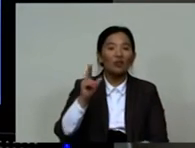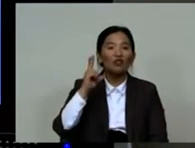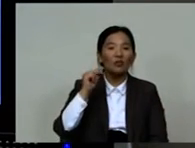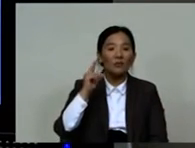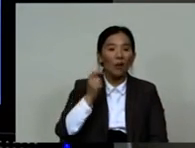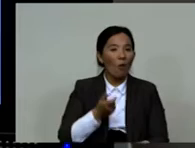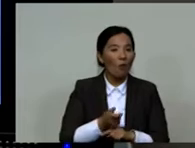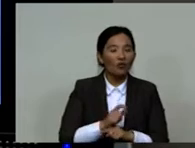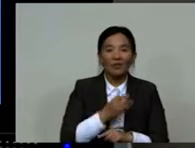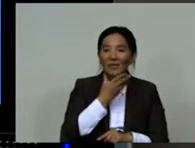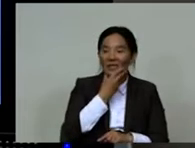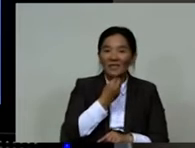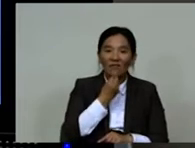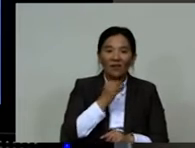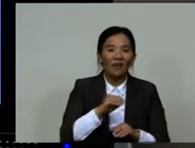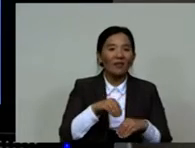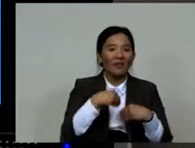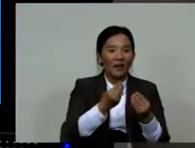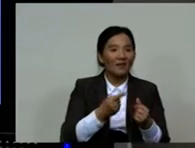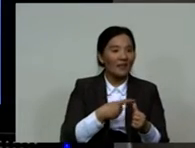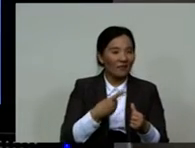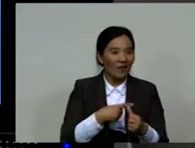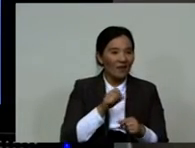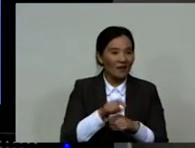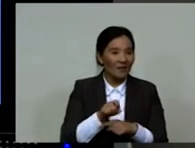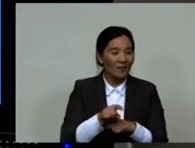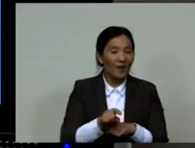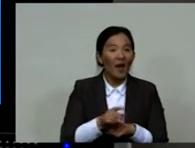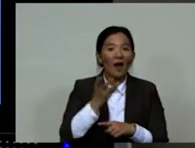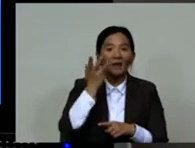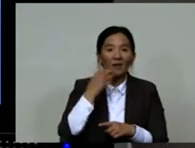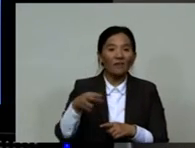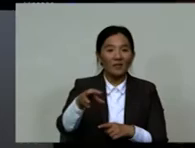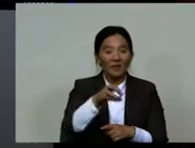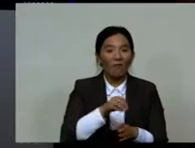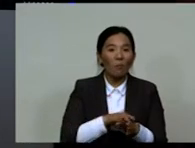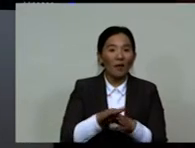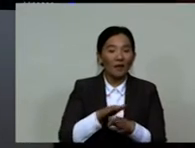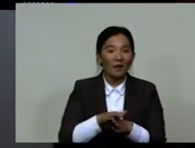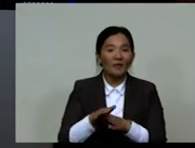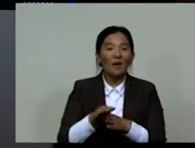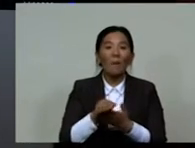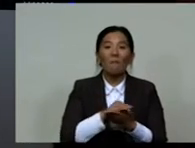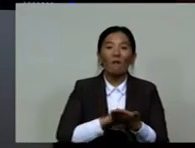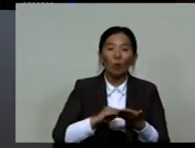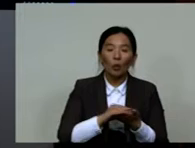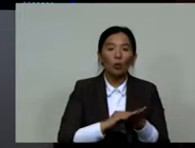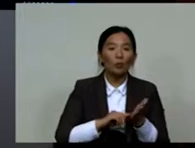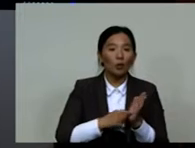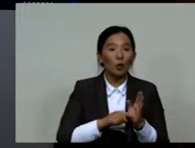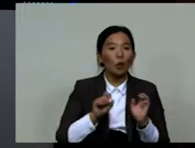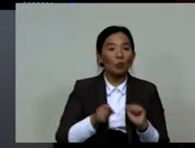как красиво назвали это задание. Когда вы выполняете повторное умножение, вы его